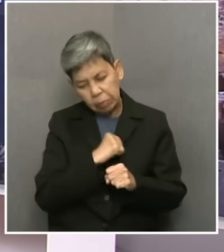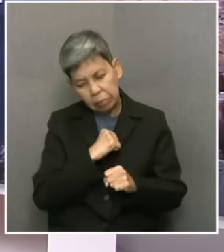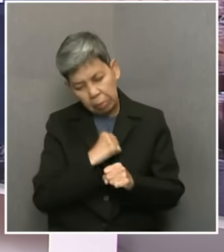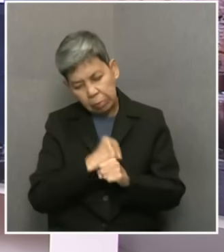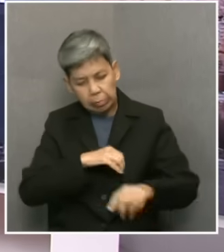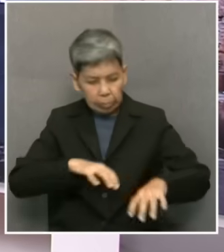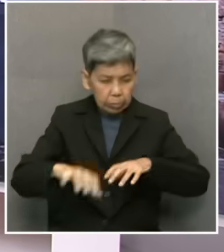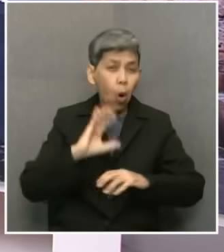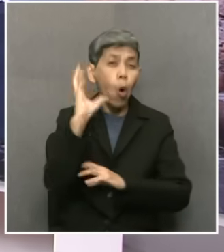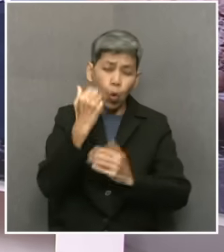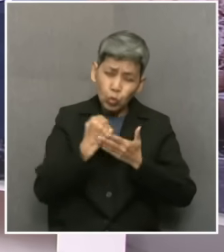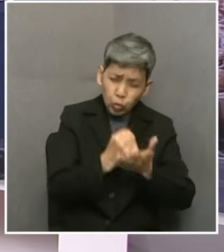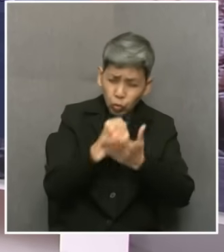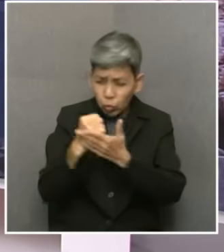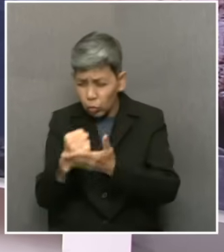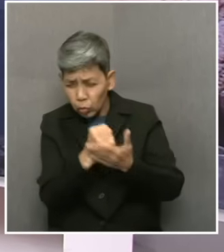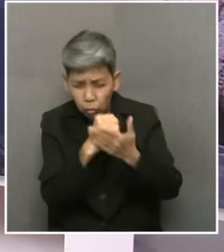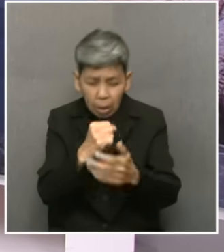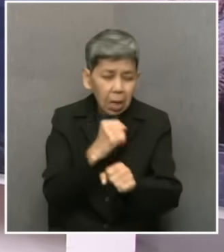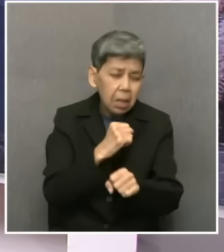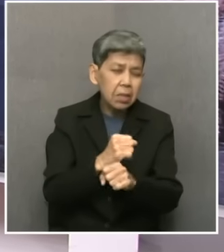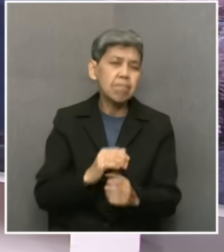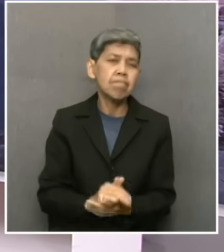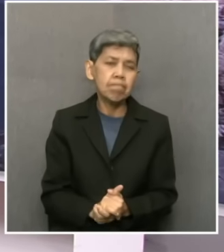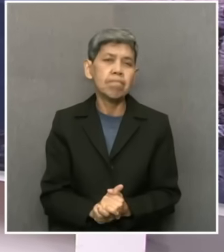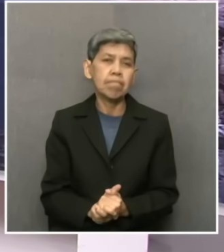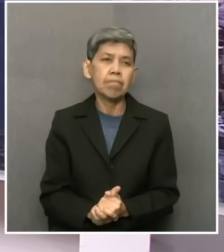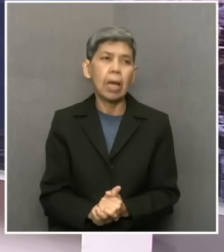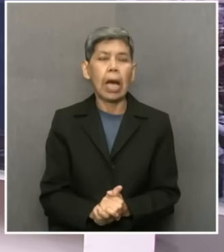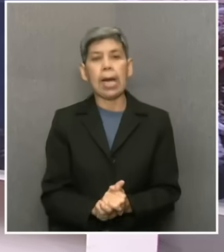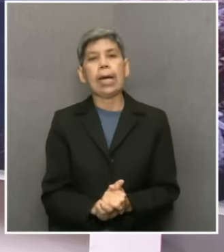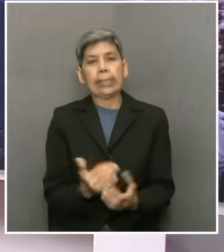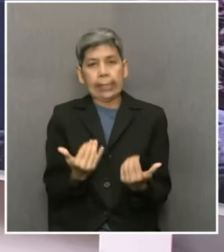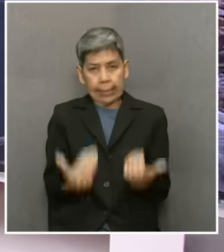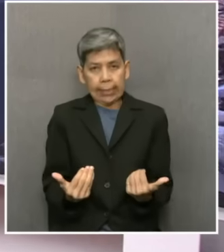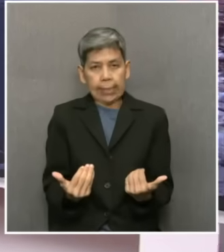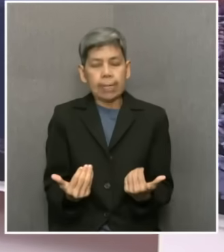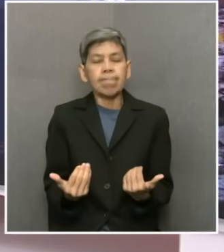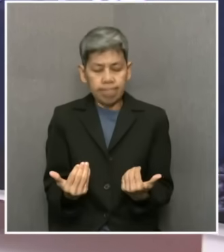าทั่วโลกเองจะระดมความช่วยเหลือเข้าไปก็ตามค่ะและเหตุการณ์ล่าสุดนะคะ